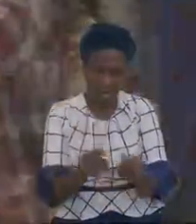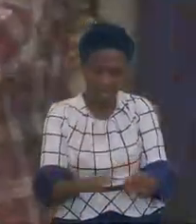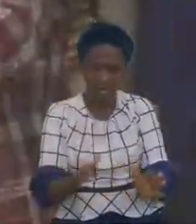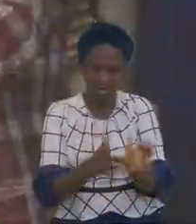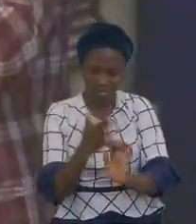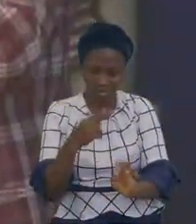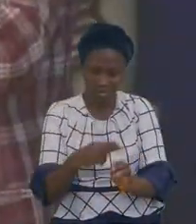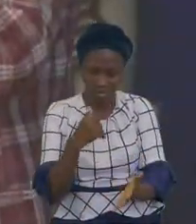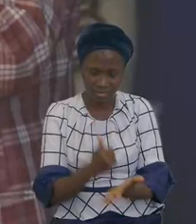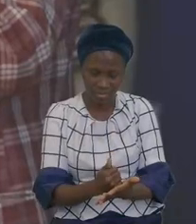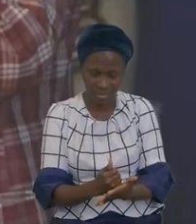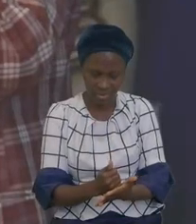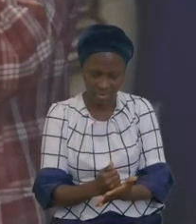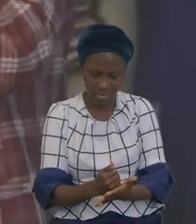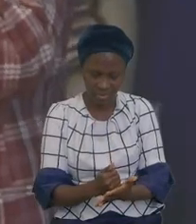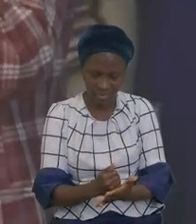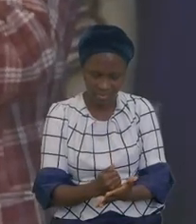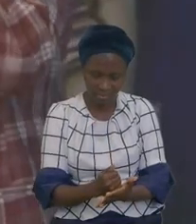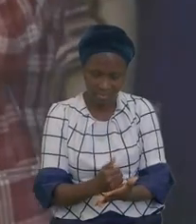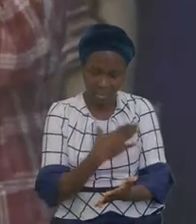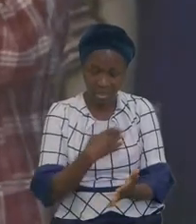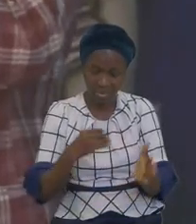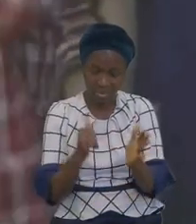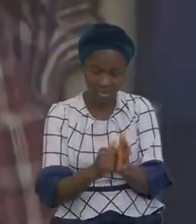Et ce sera une nouvelle plateforme